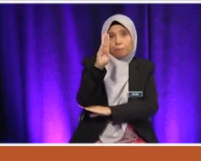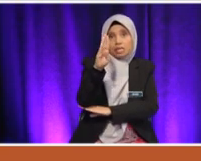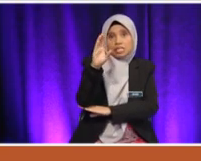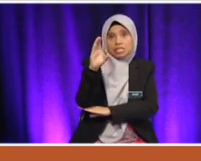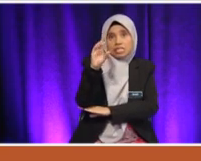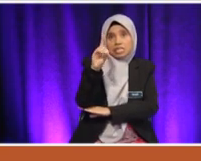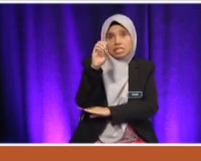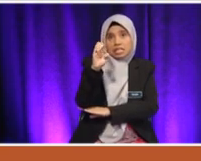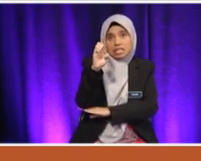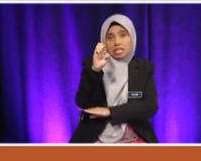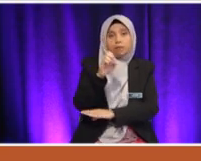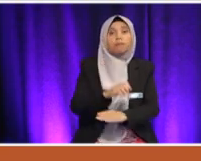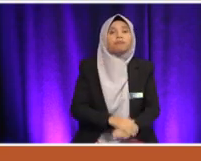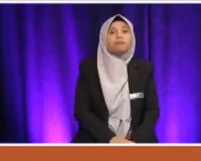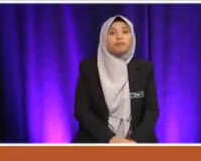jumpa